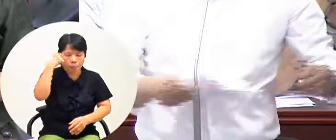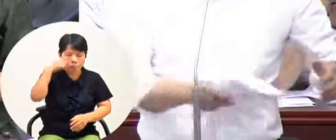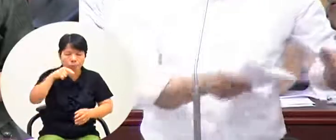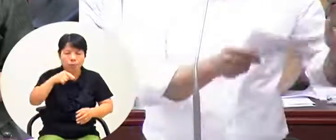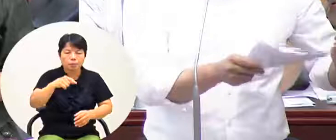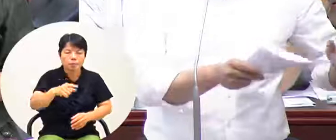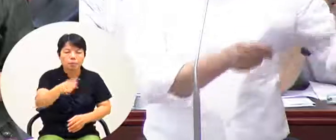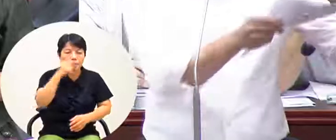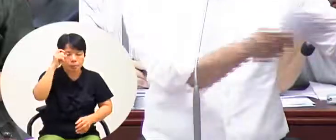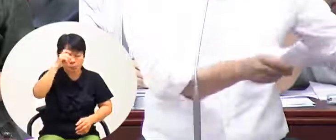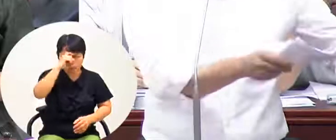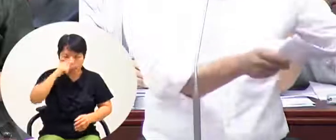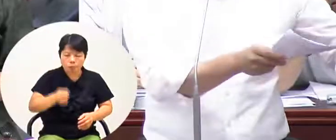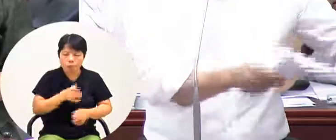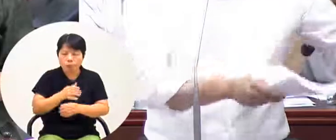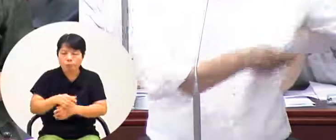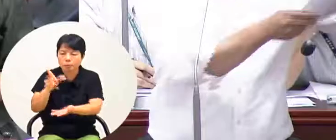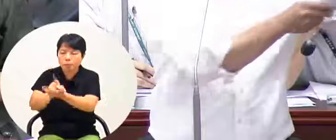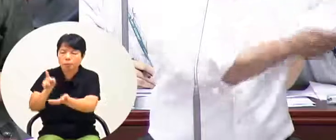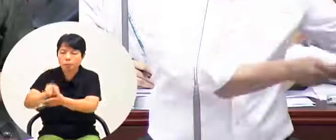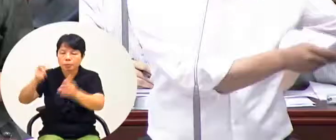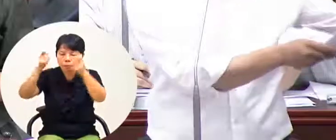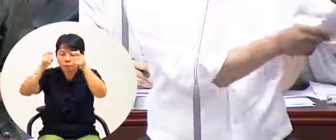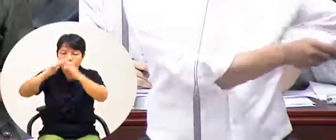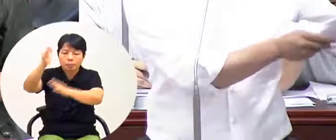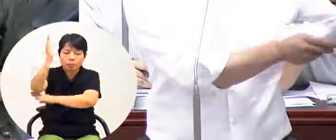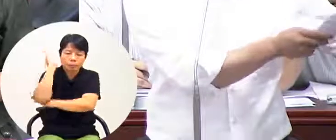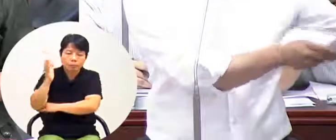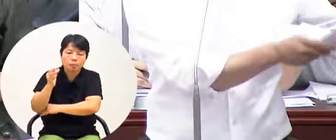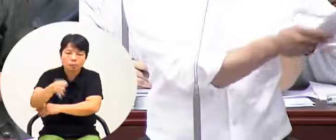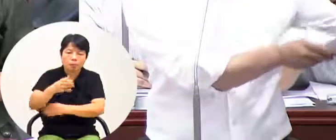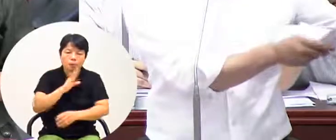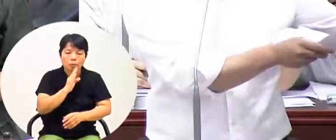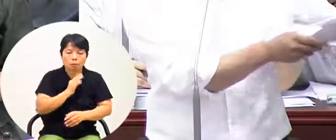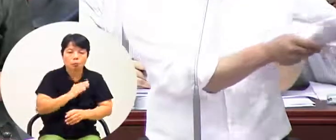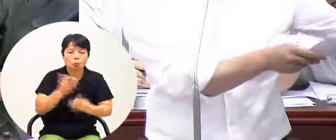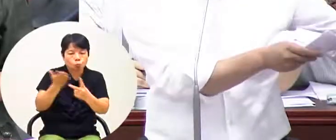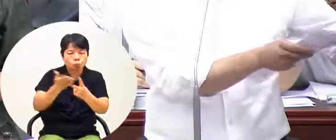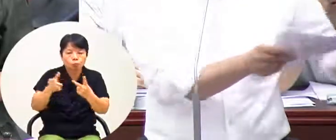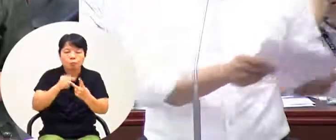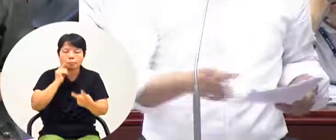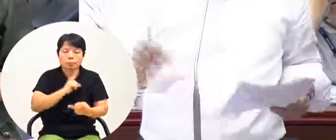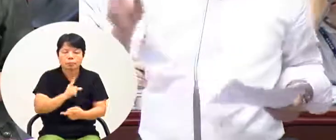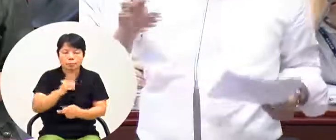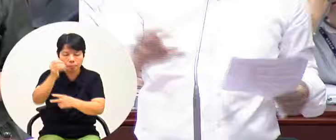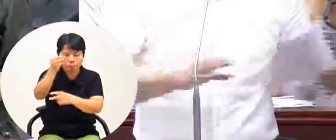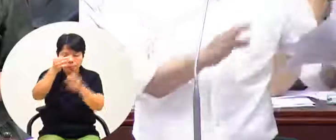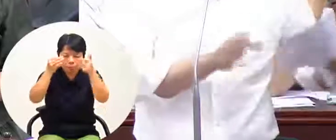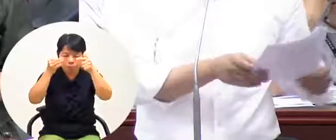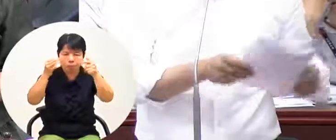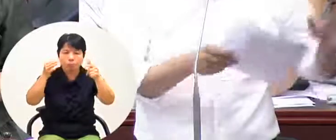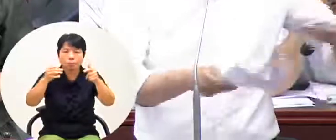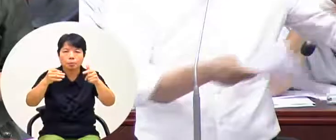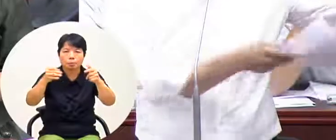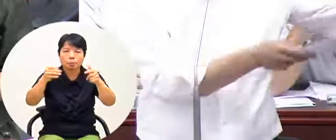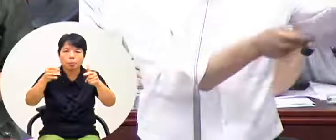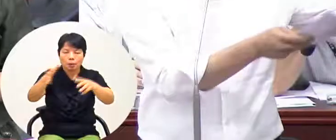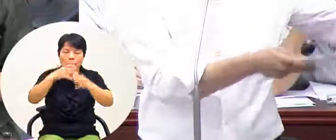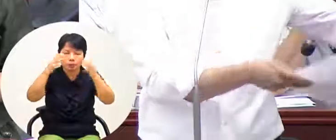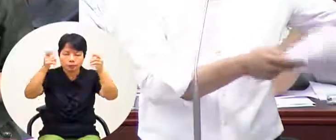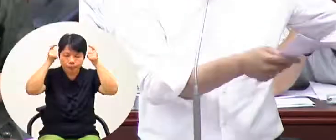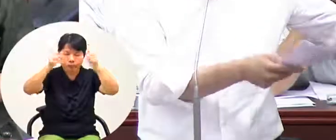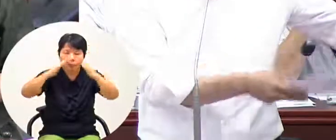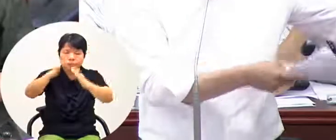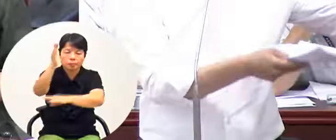金，还是说你希望拿租金补贴然后去住，你去自己去租你自己的房子？其实这个大部分的人是选择